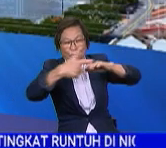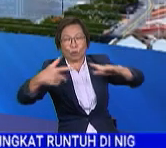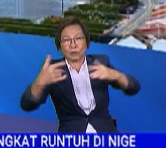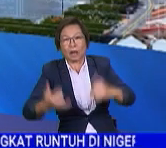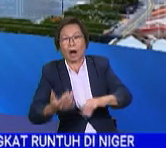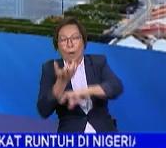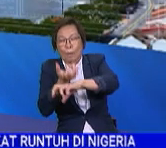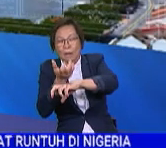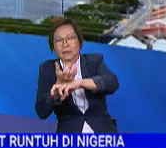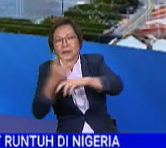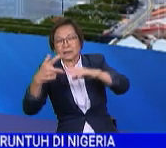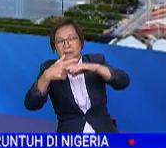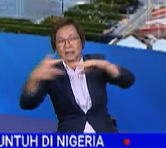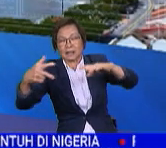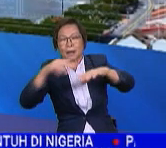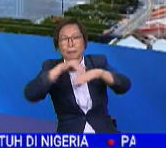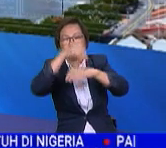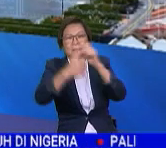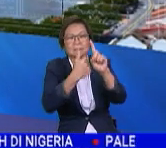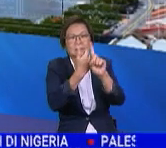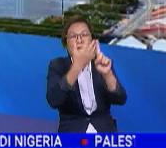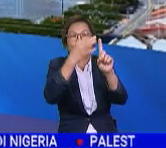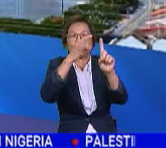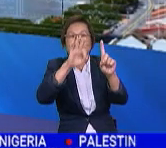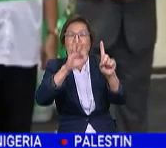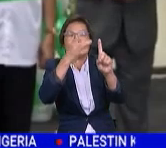bata tingkat pada tahun 1895